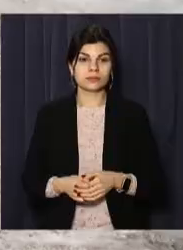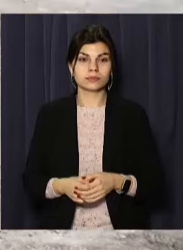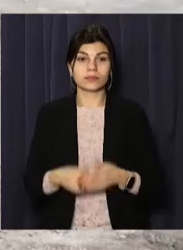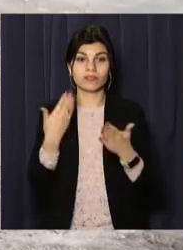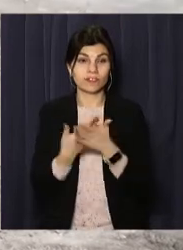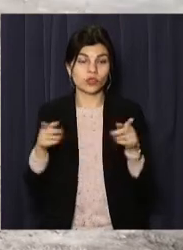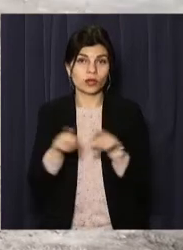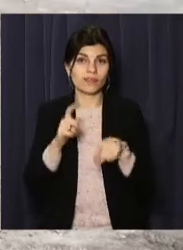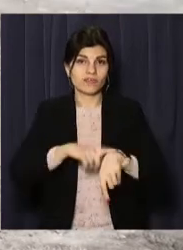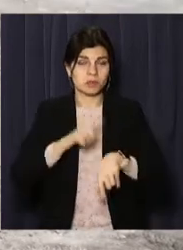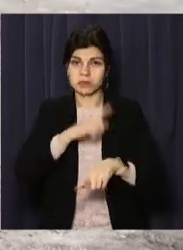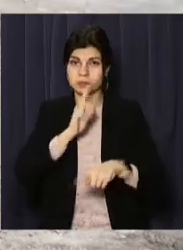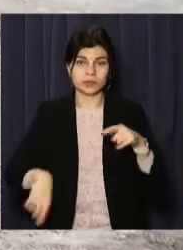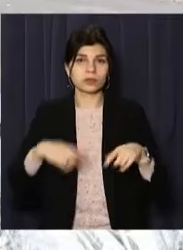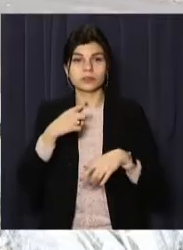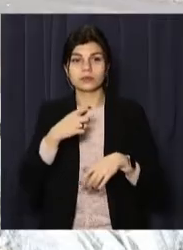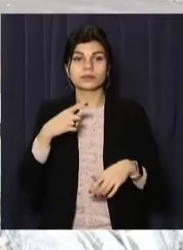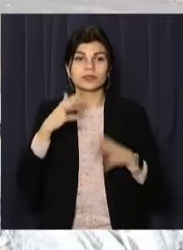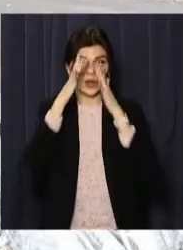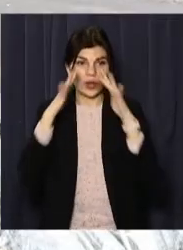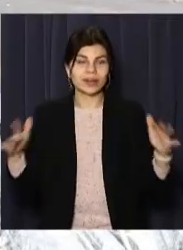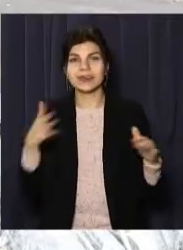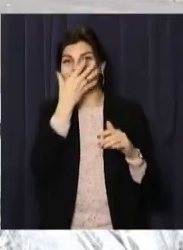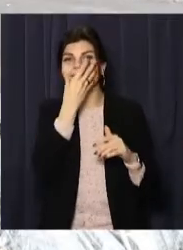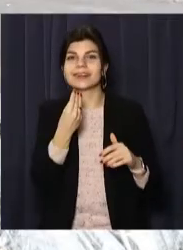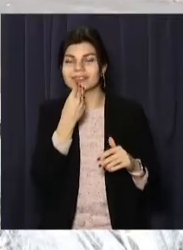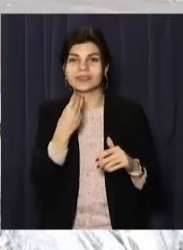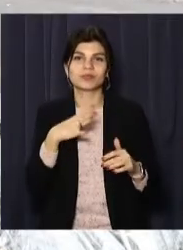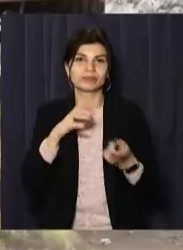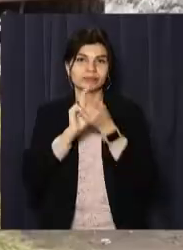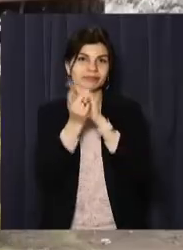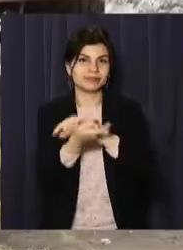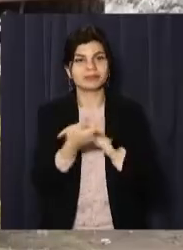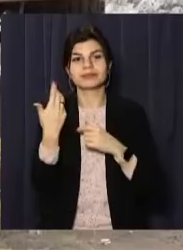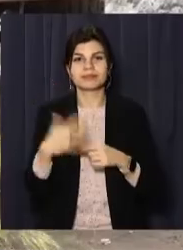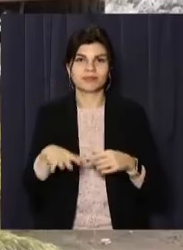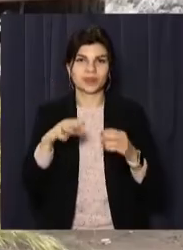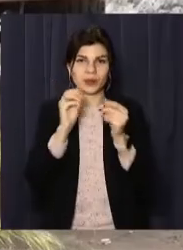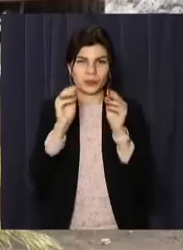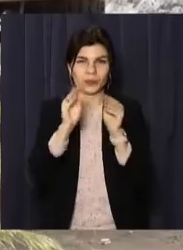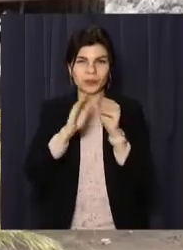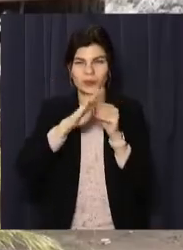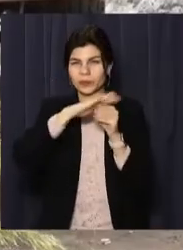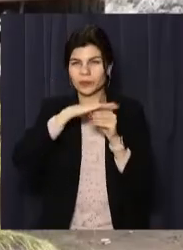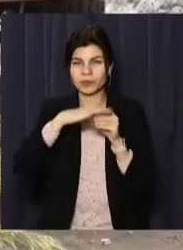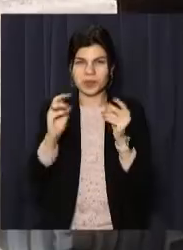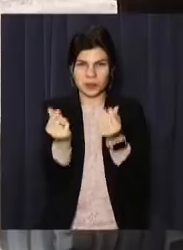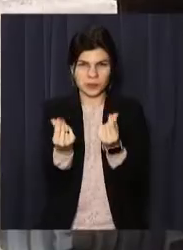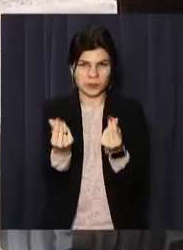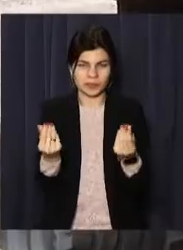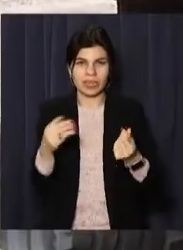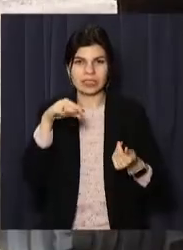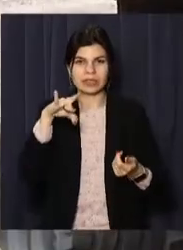Ось так за лічені хвилини колишня головна новорічна прикраса у селі перетворюється на тріски. Процес утилізації ялинок